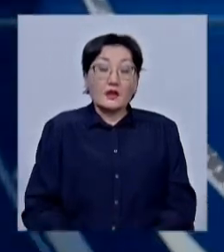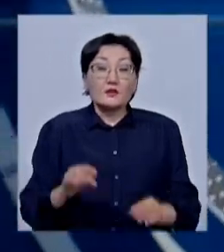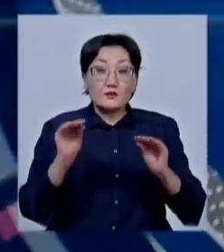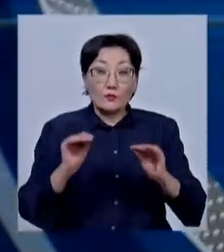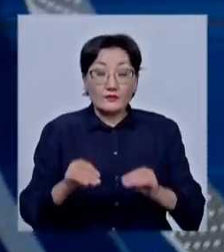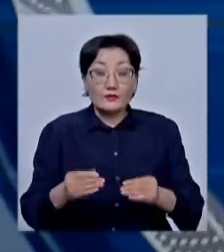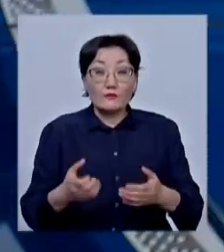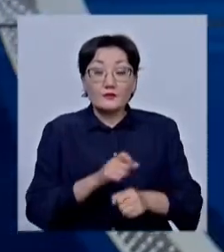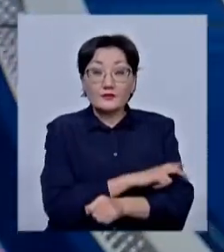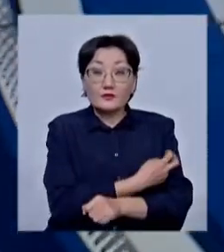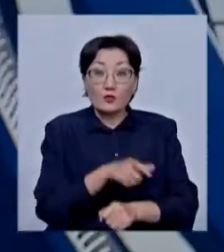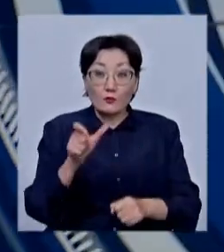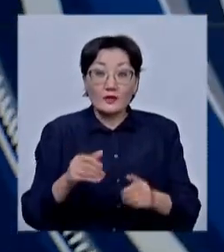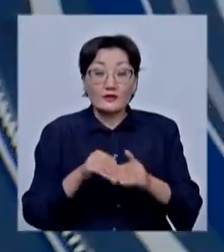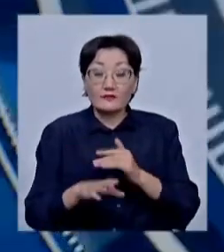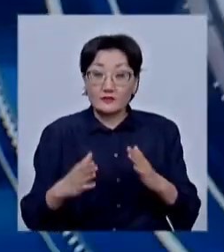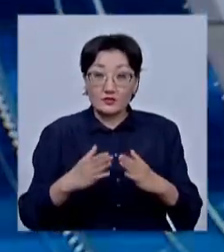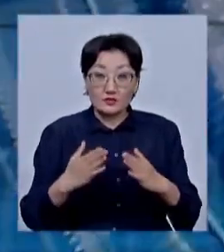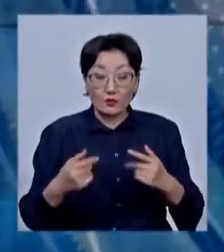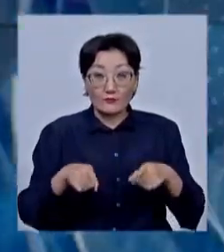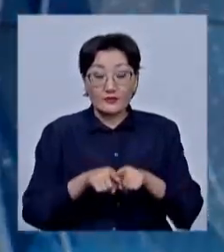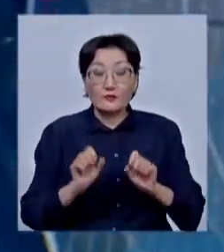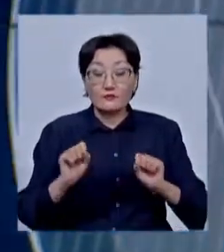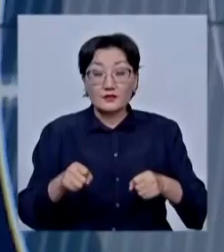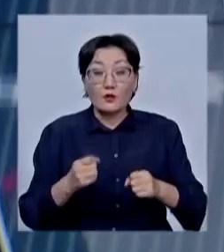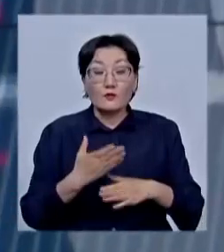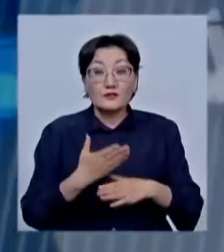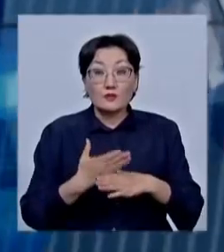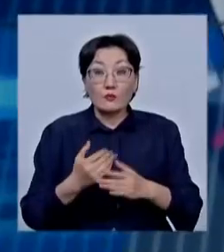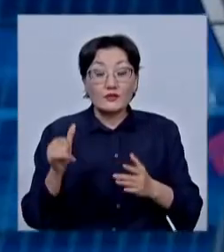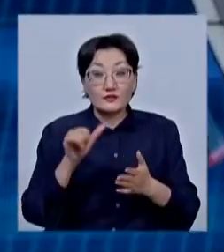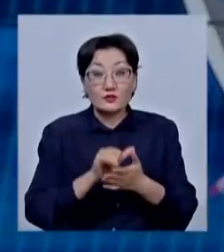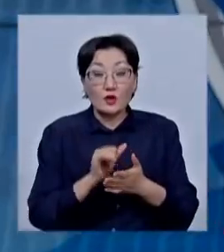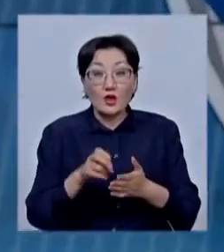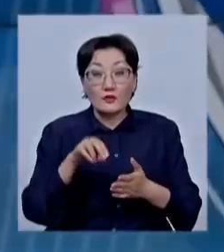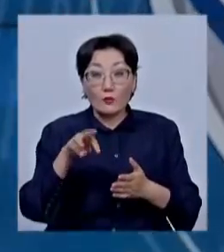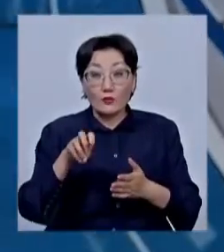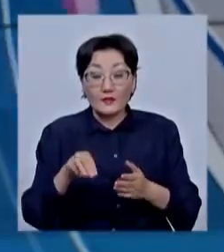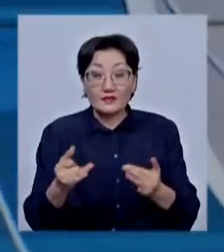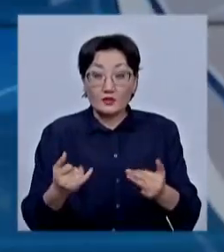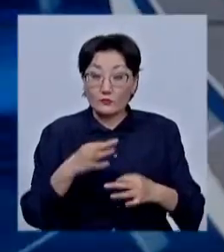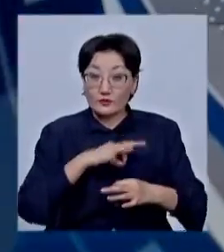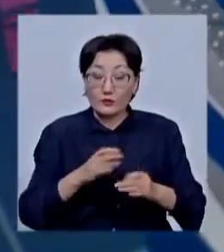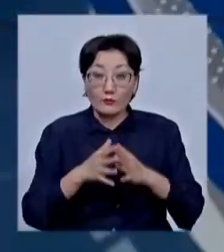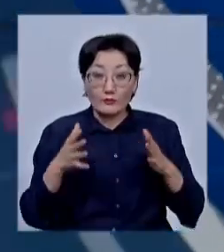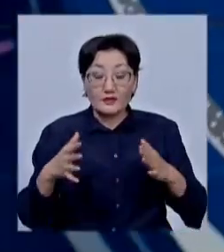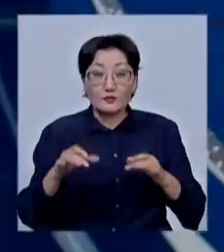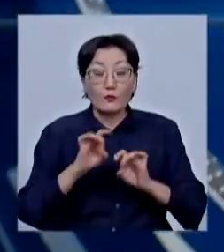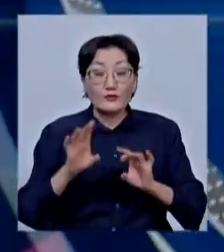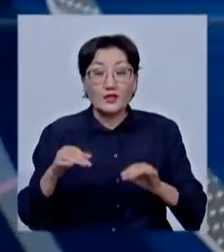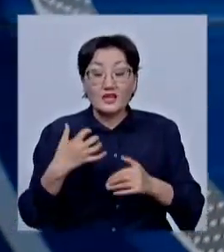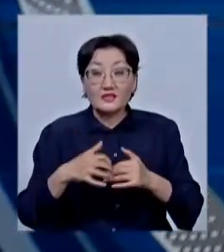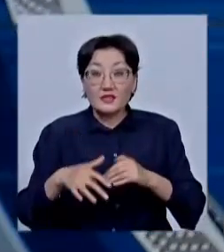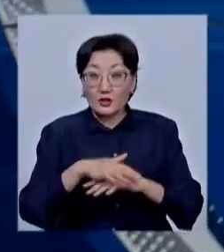Записаться на прием к врачу, не выходя из дома. Это стало возможным благодаря приложению «Домумед», которое сегодня пользуется большой популярностью